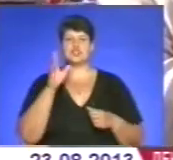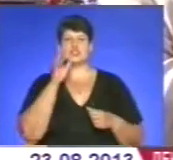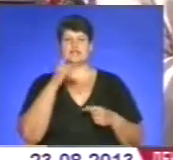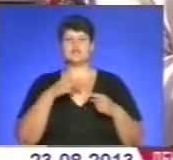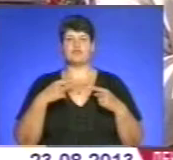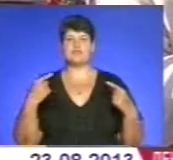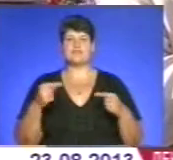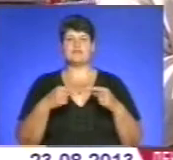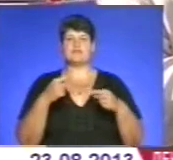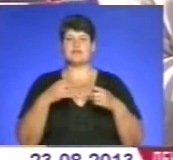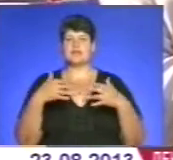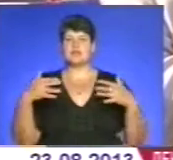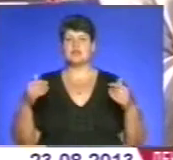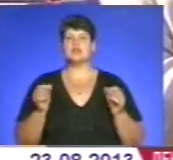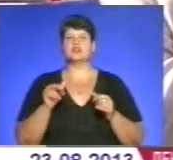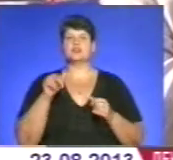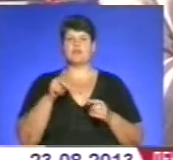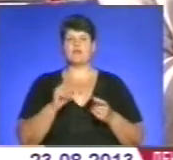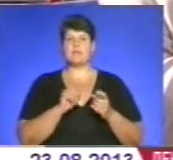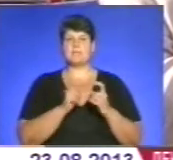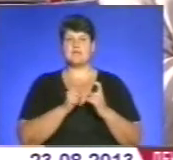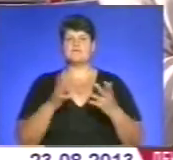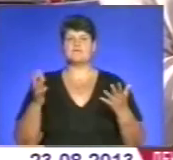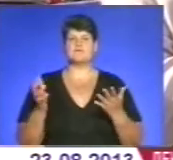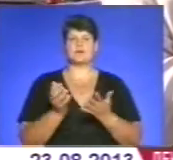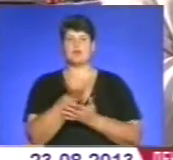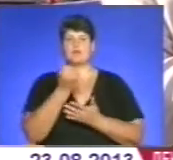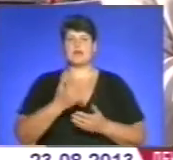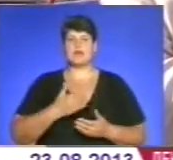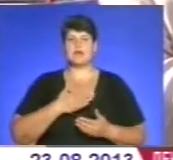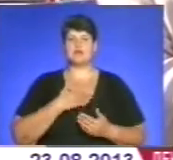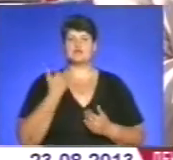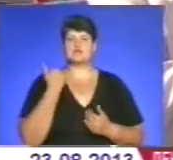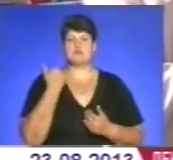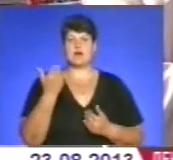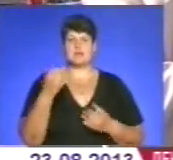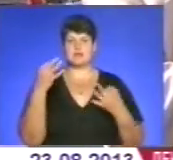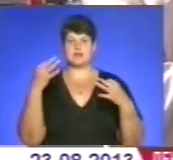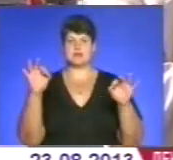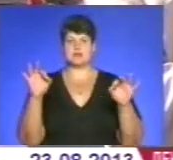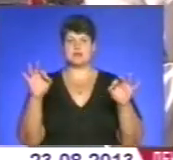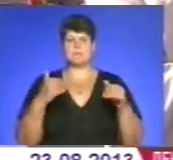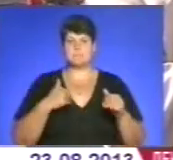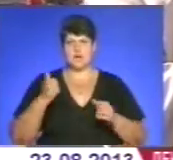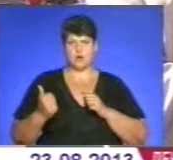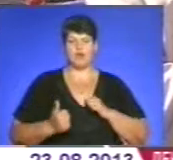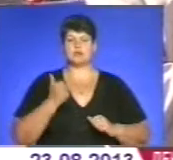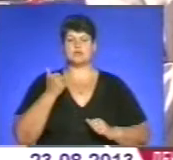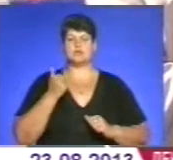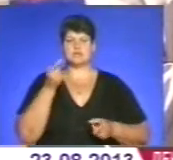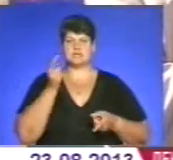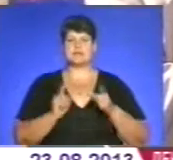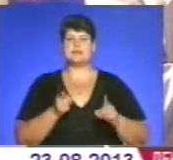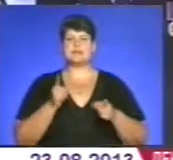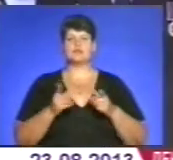віки йшли в бій, виборювали нашу з вами незалежність. Ми гордимося дійсно